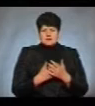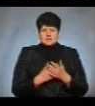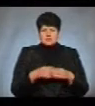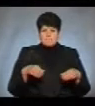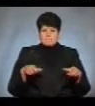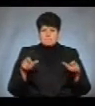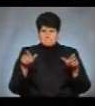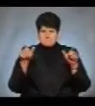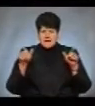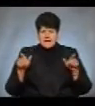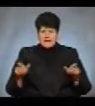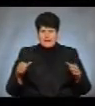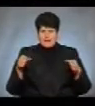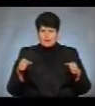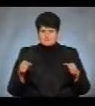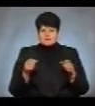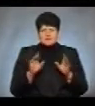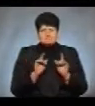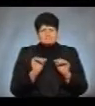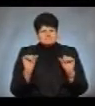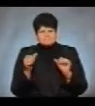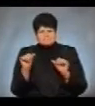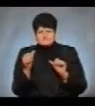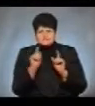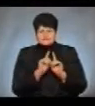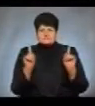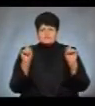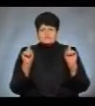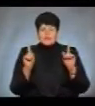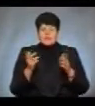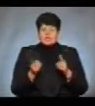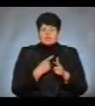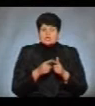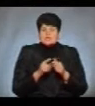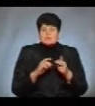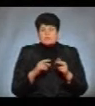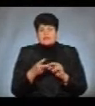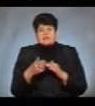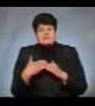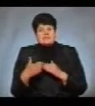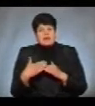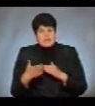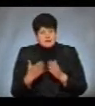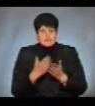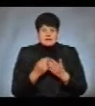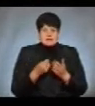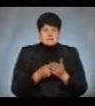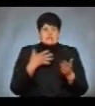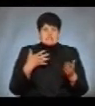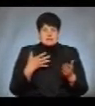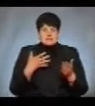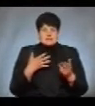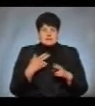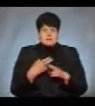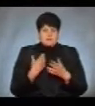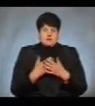з такими витонченими деталями, чи якісь замінити там двері, які мають цінність на